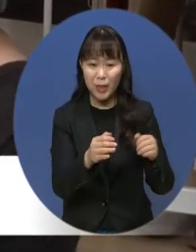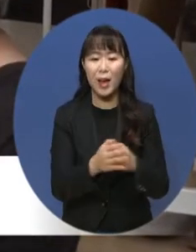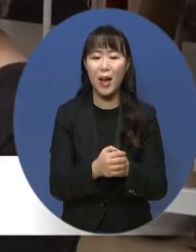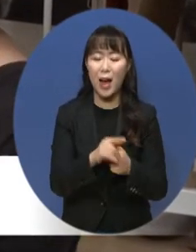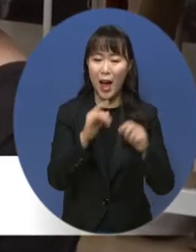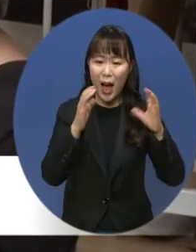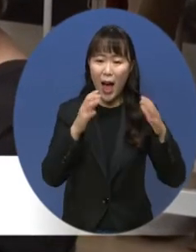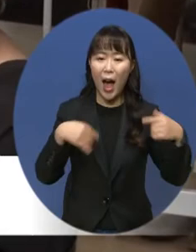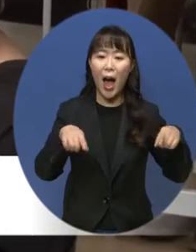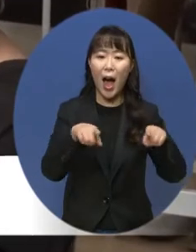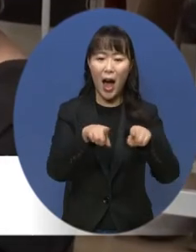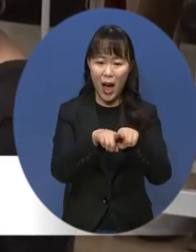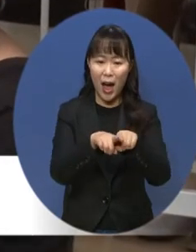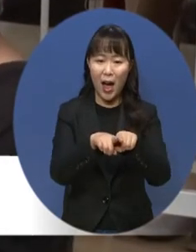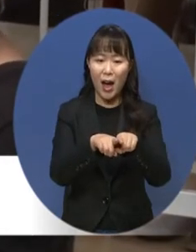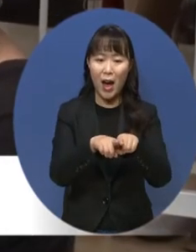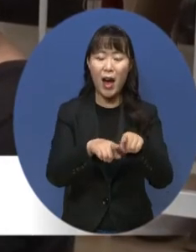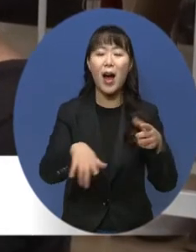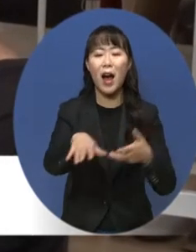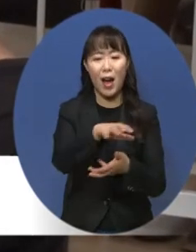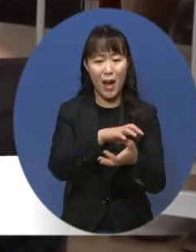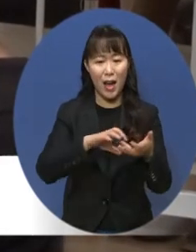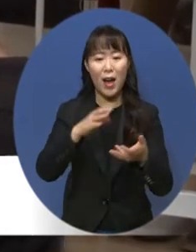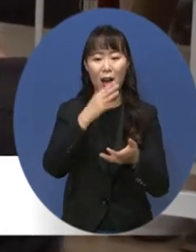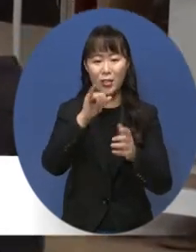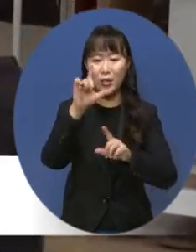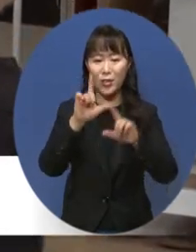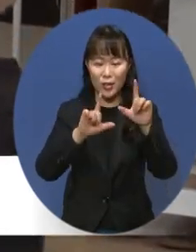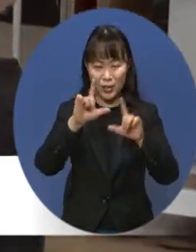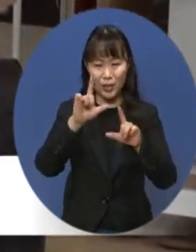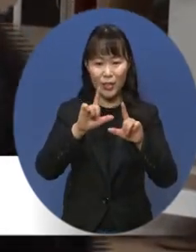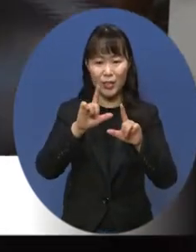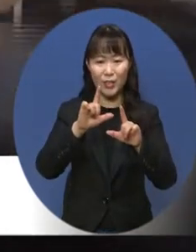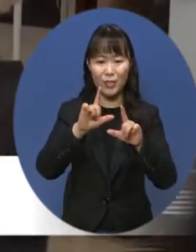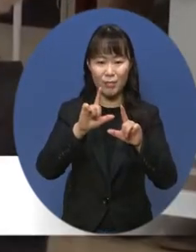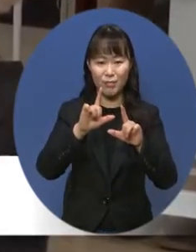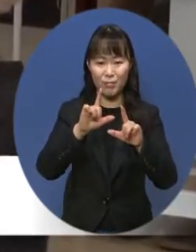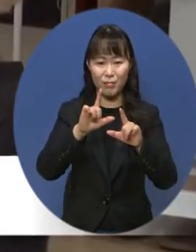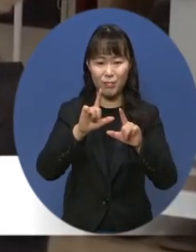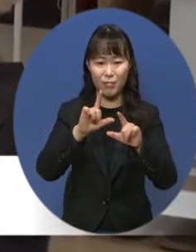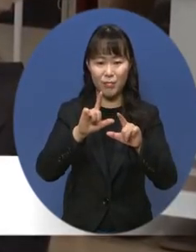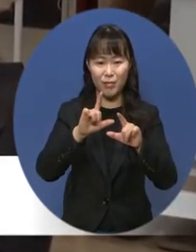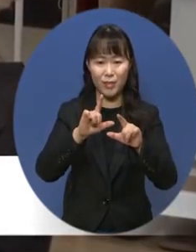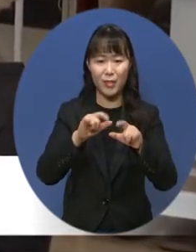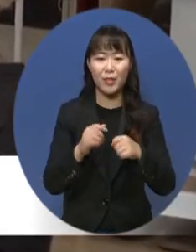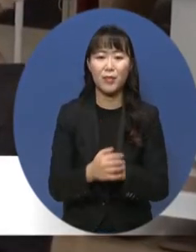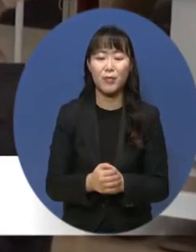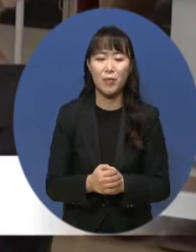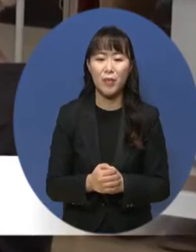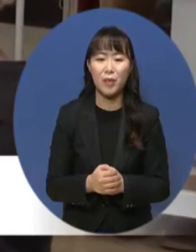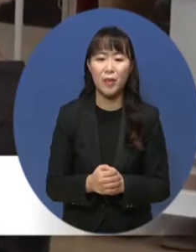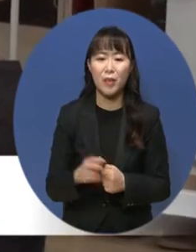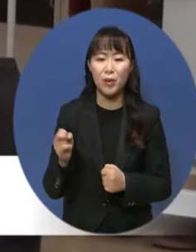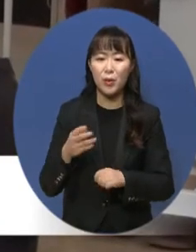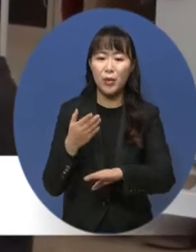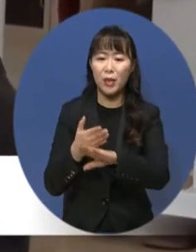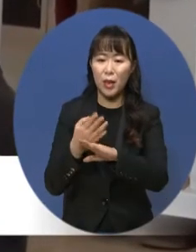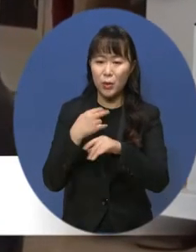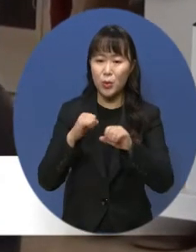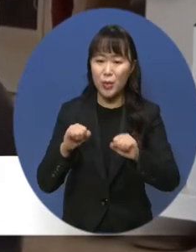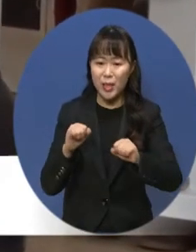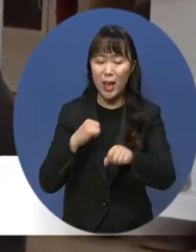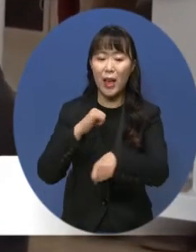요 아이들이 다 같이 함께 어우러질 수 있는 모습. 그래서 또 하나의 다른 존재의